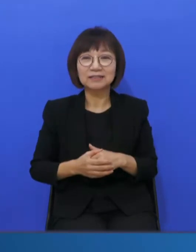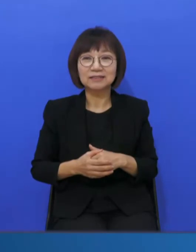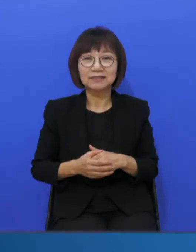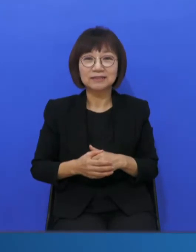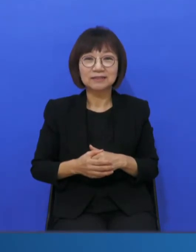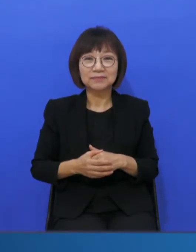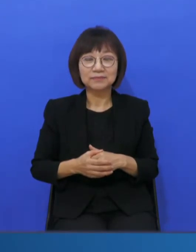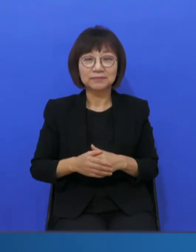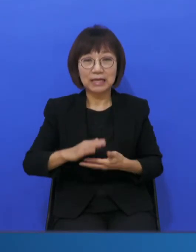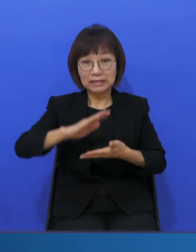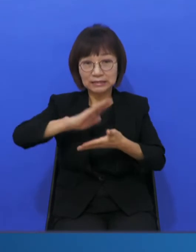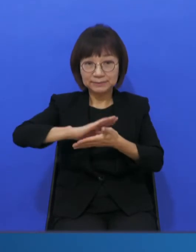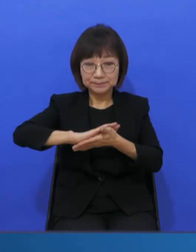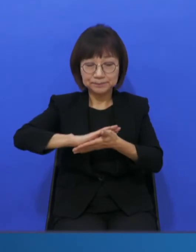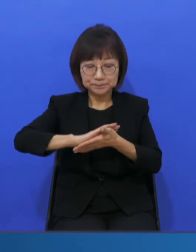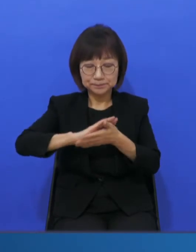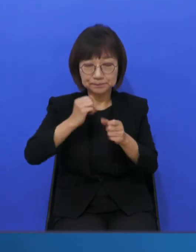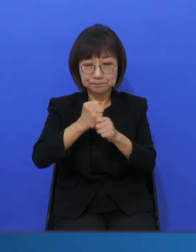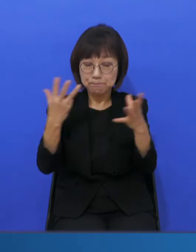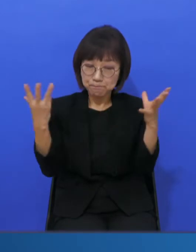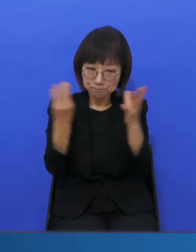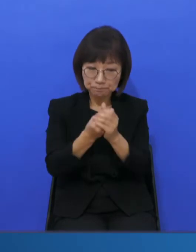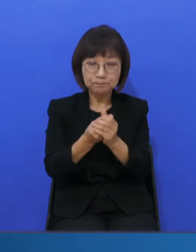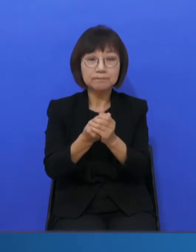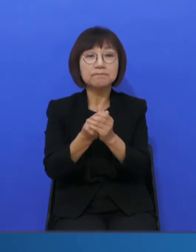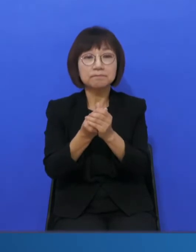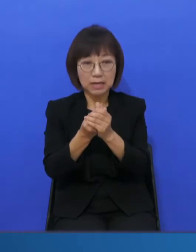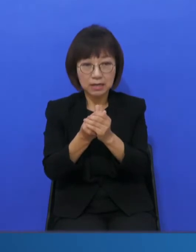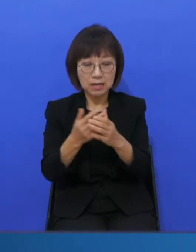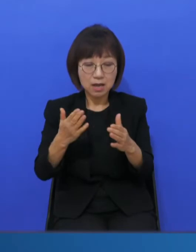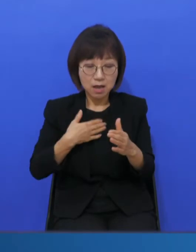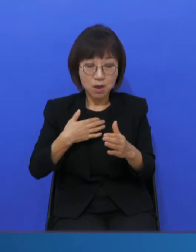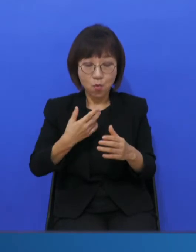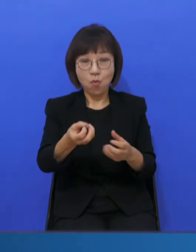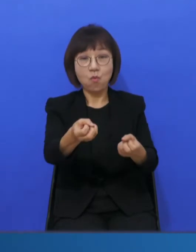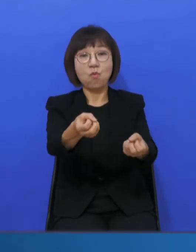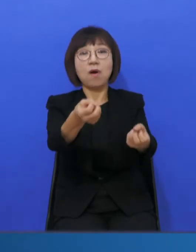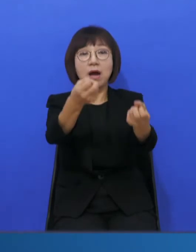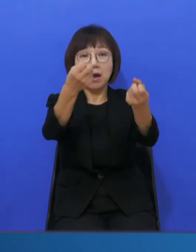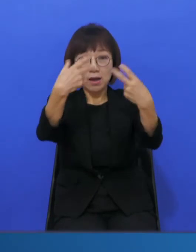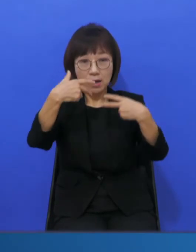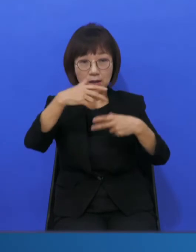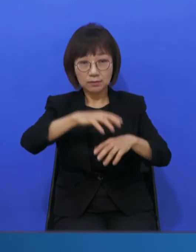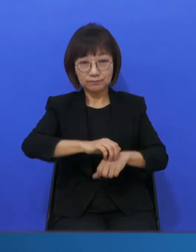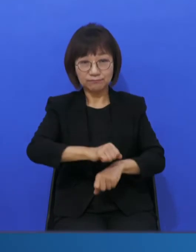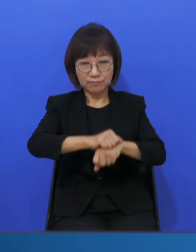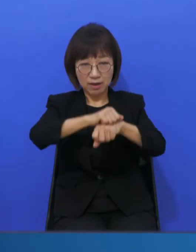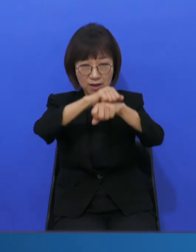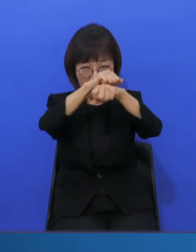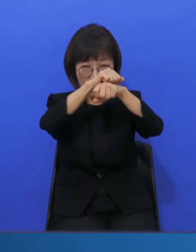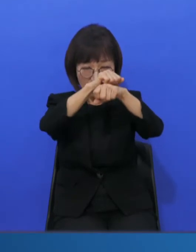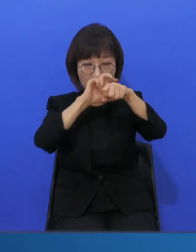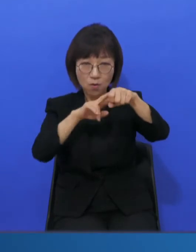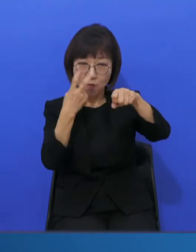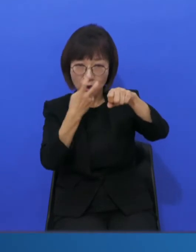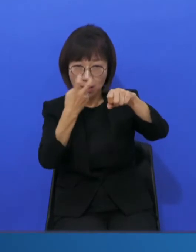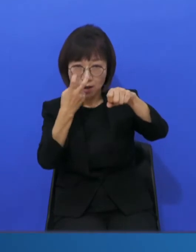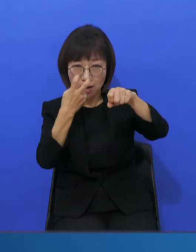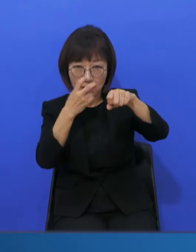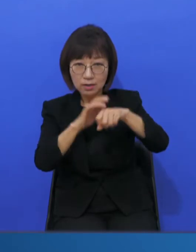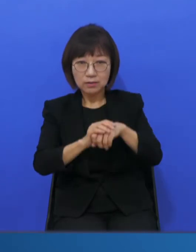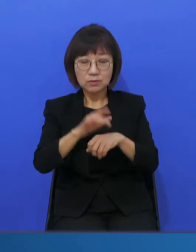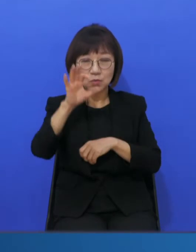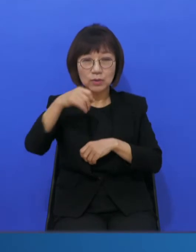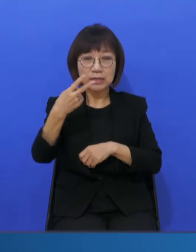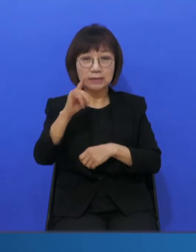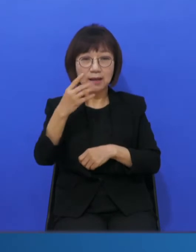그래서 인쇄와 제작이 다 끝난 책이 저희 쪽으로 물류가 입고가 되는데요. 그 입고된 상품을